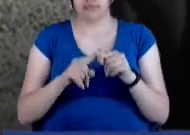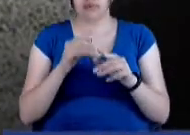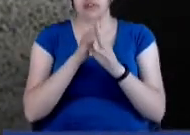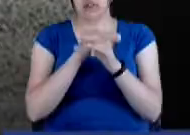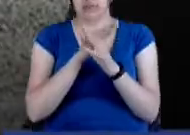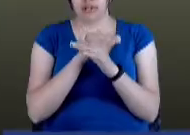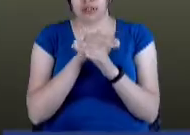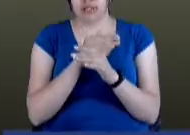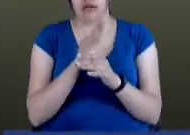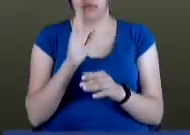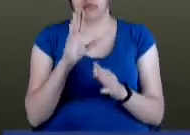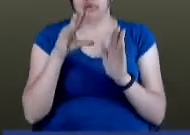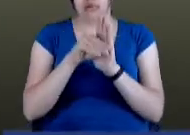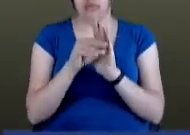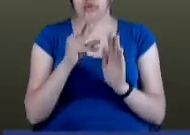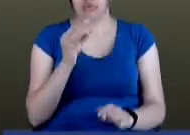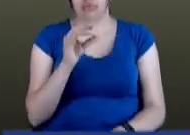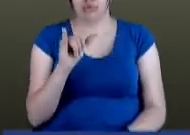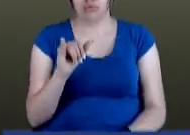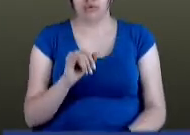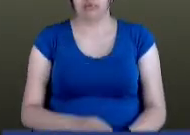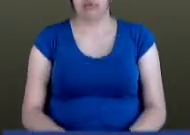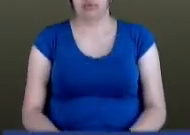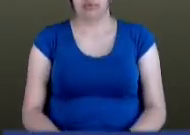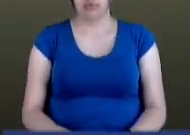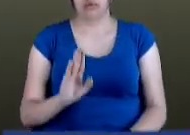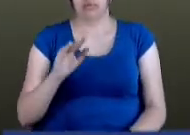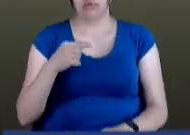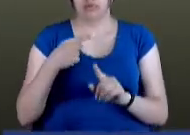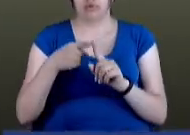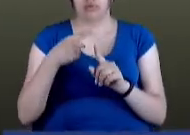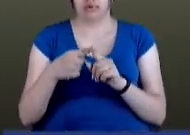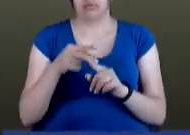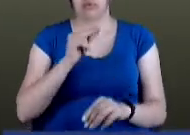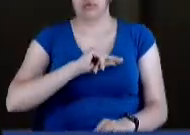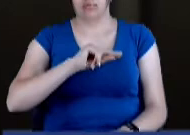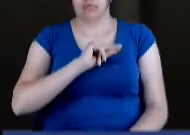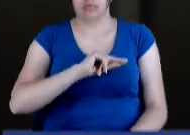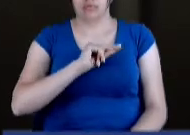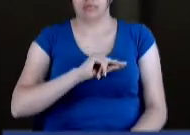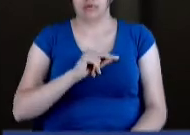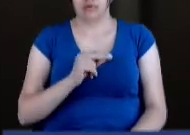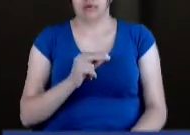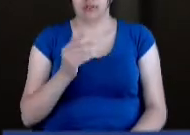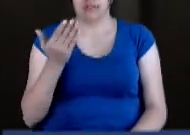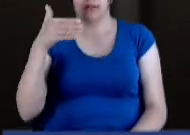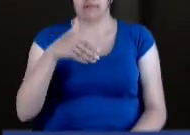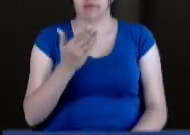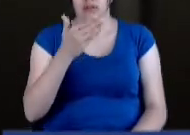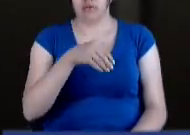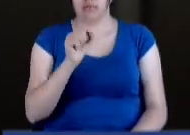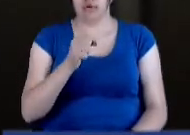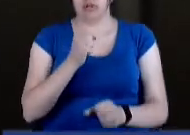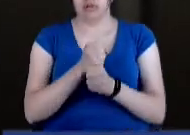нас закладається шоу. Будуть в штатному режимі працювати такий додаток із 19 дельфінами. Можна буде створити свого